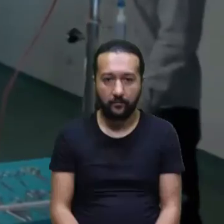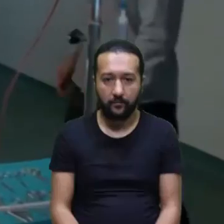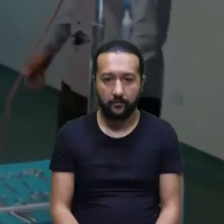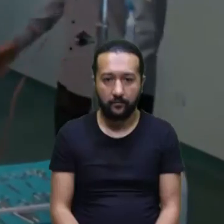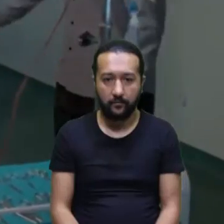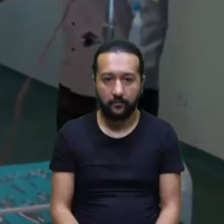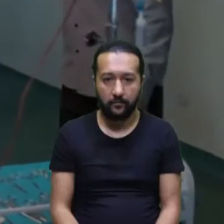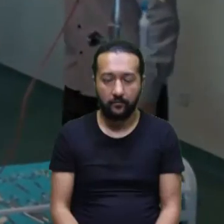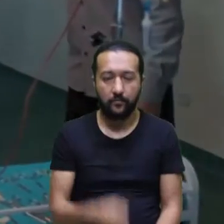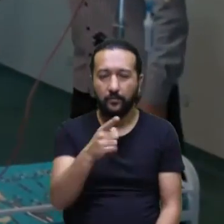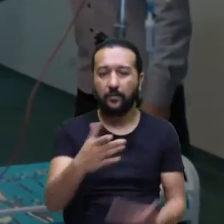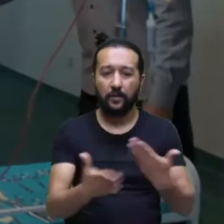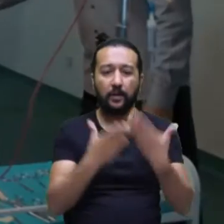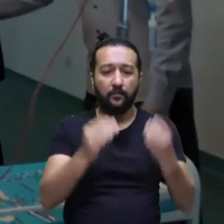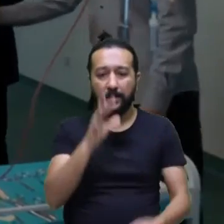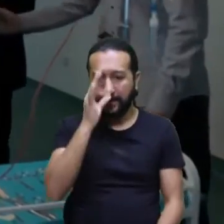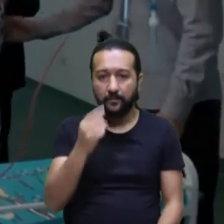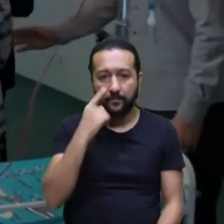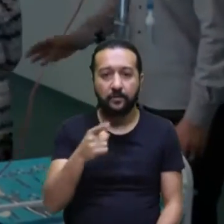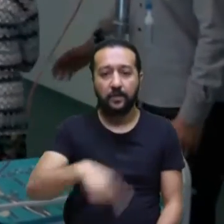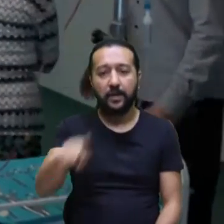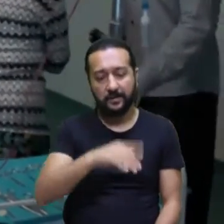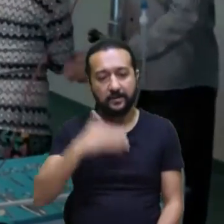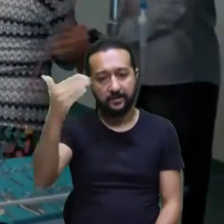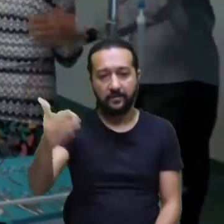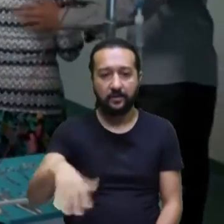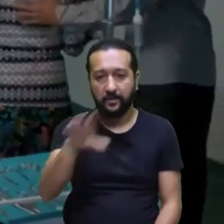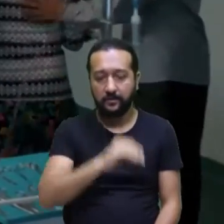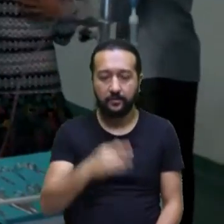Silahını beline soktu. Yardım edecek, kim bakacak? Herkes dışarı.